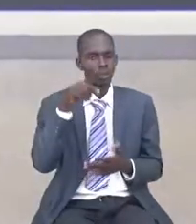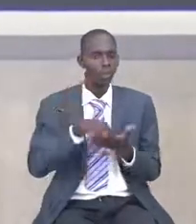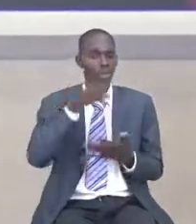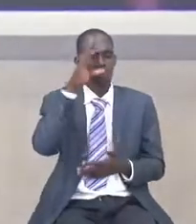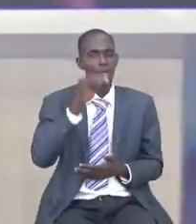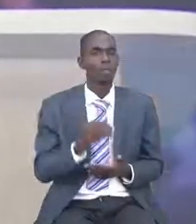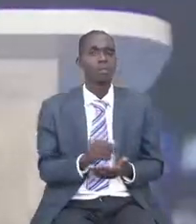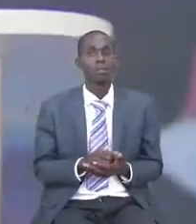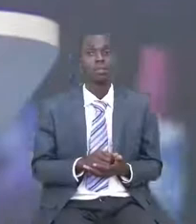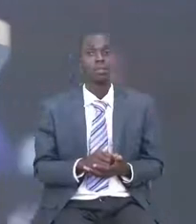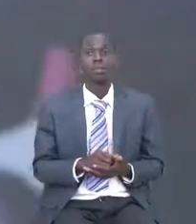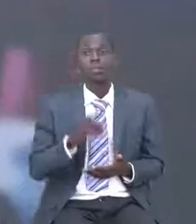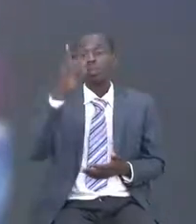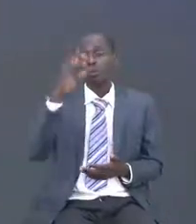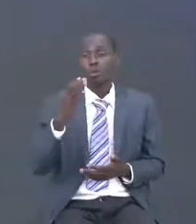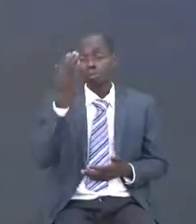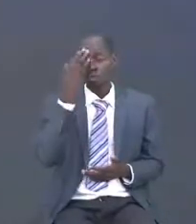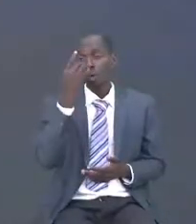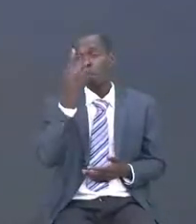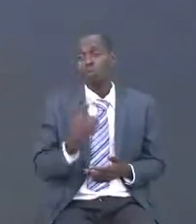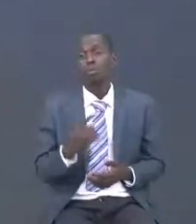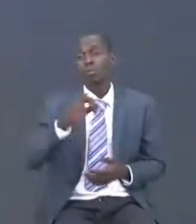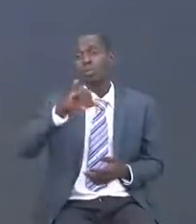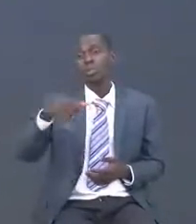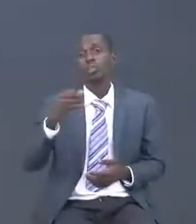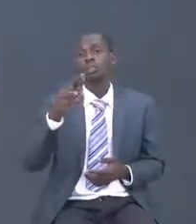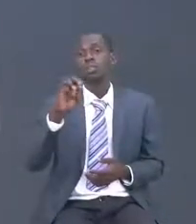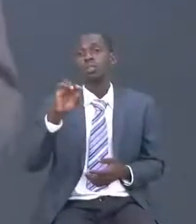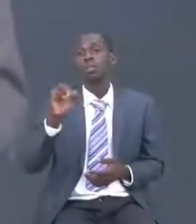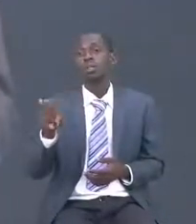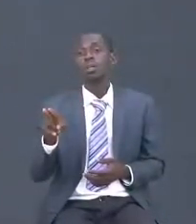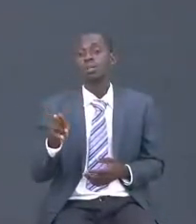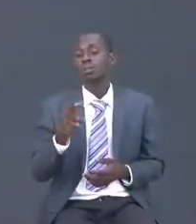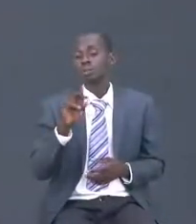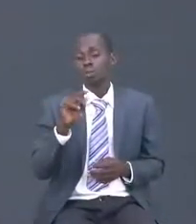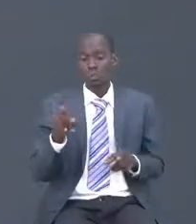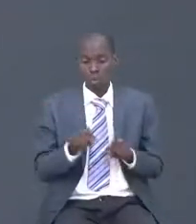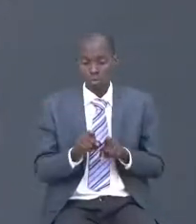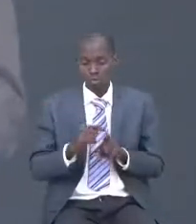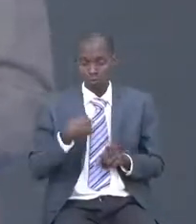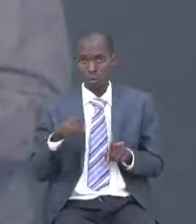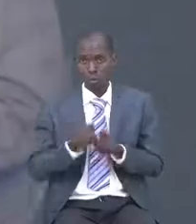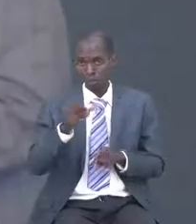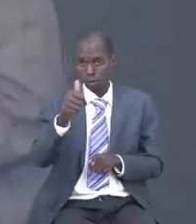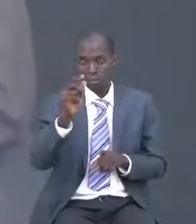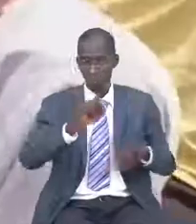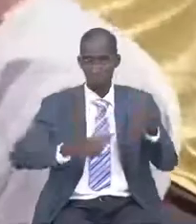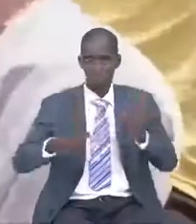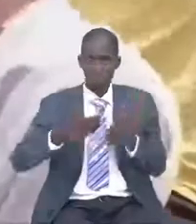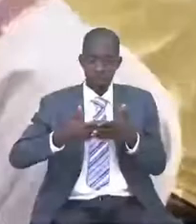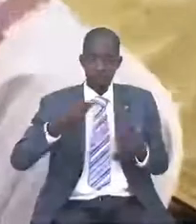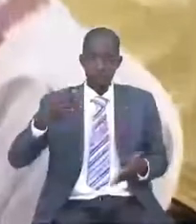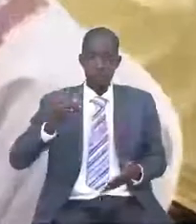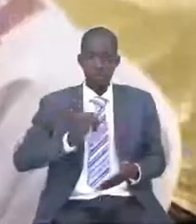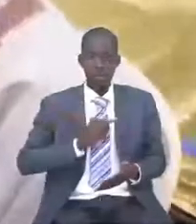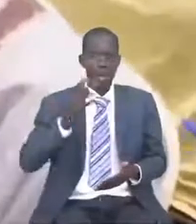connaissait Jérémie. Maintenant, il n'est pas le seul qu'il connaissait. Avant que je ne sois né, il me connaissait.